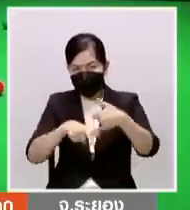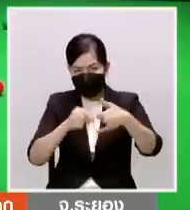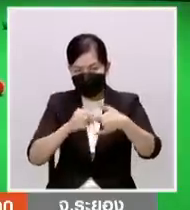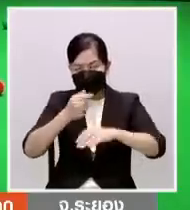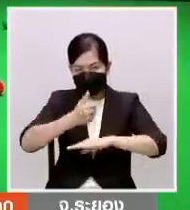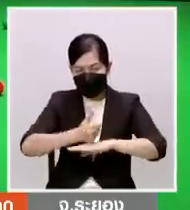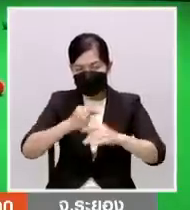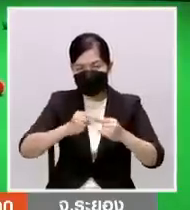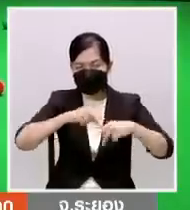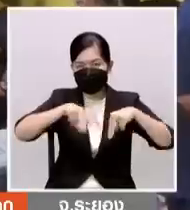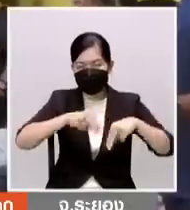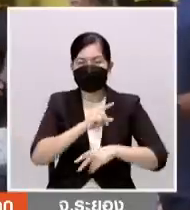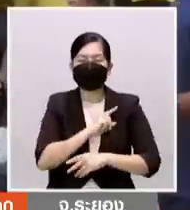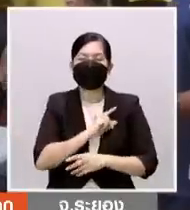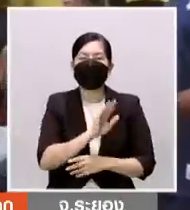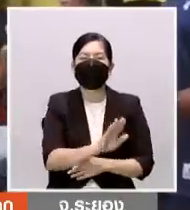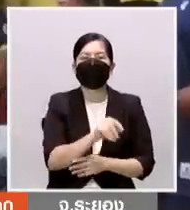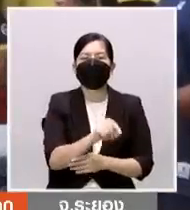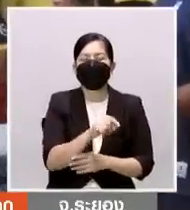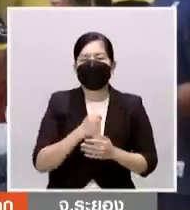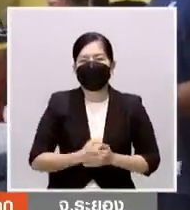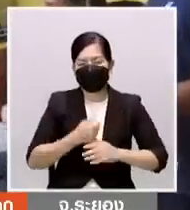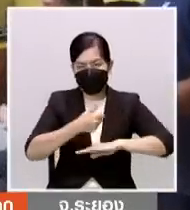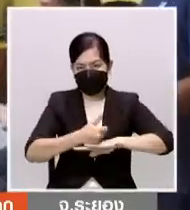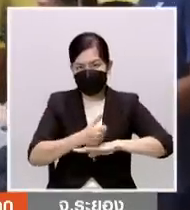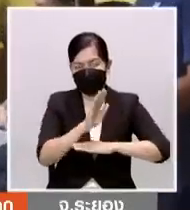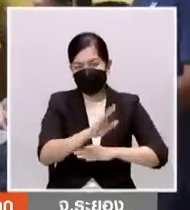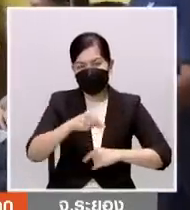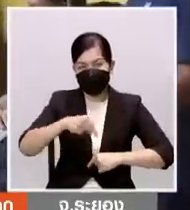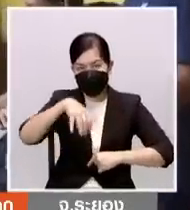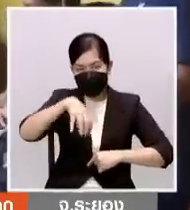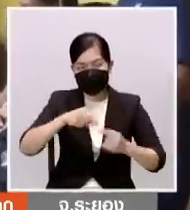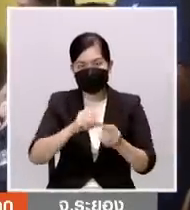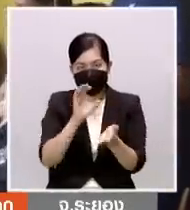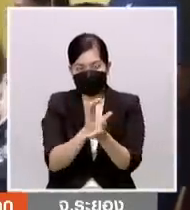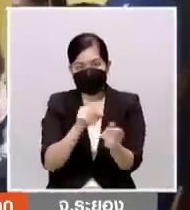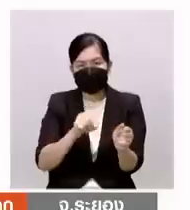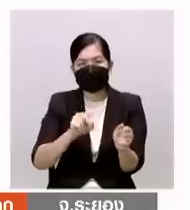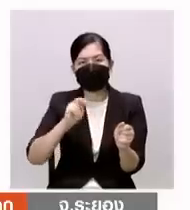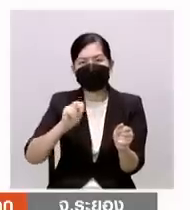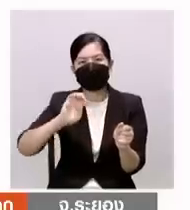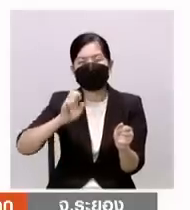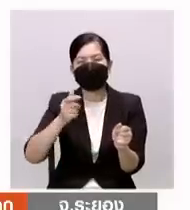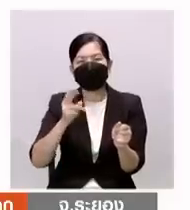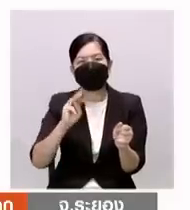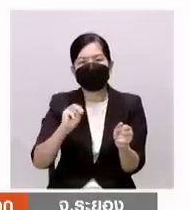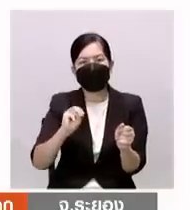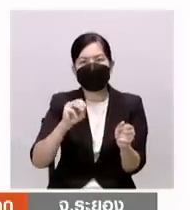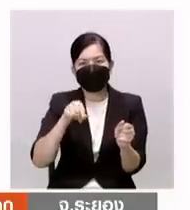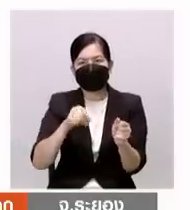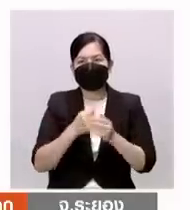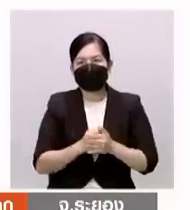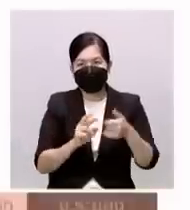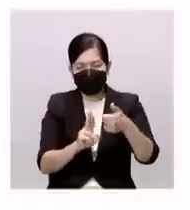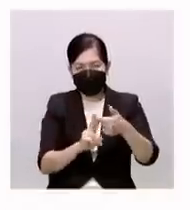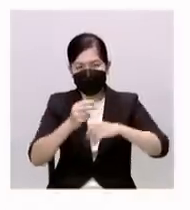เดิมจำนวน5นายประกอบไปด้วยผู้กำกับสถานีตำรวจภูธรนิคมพัฒนารองผู้กำกับการป้องกันและปราบปรามร